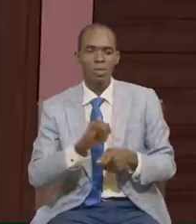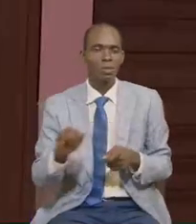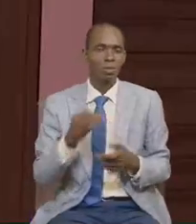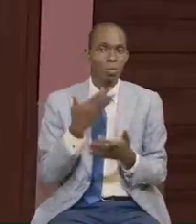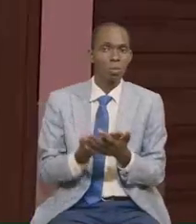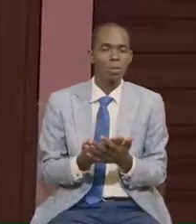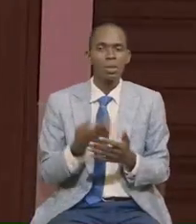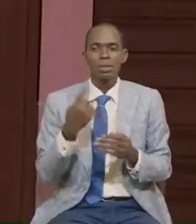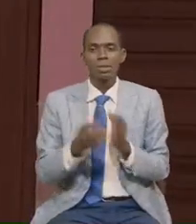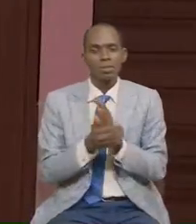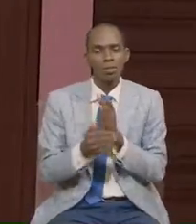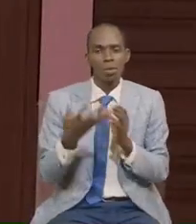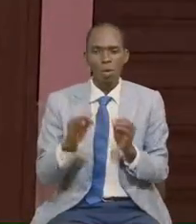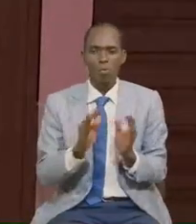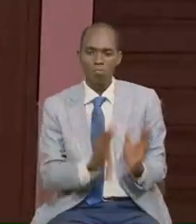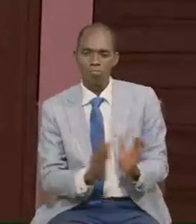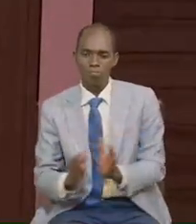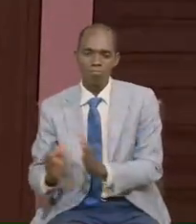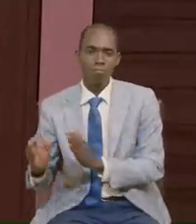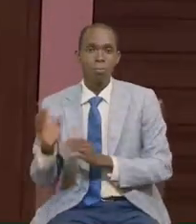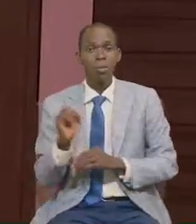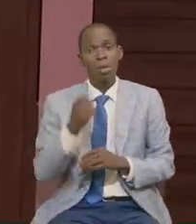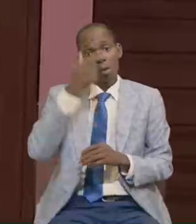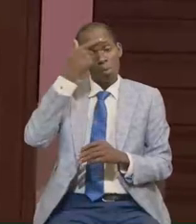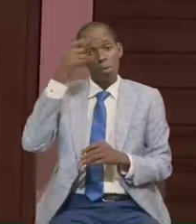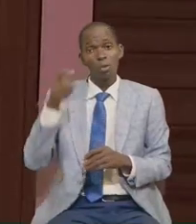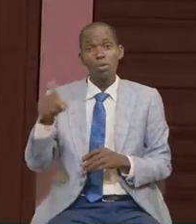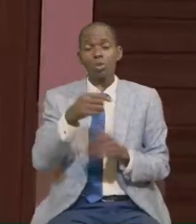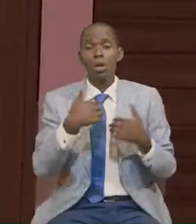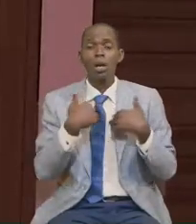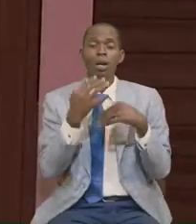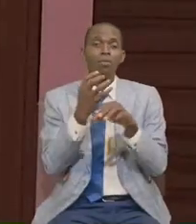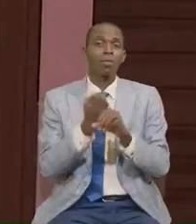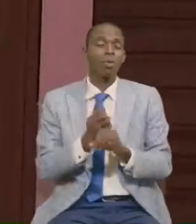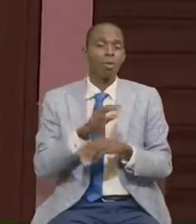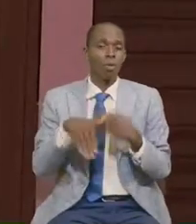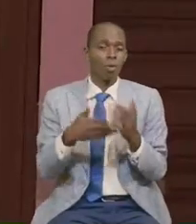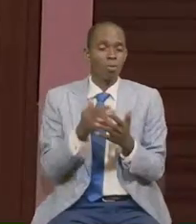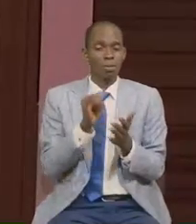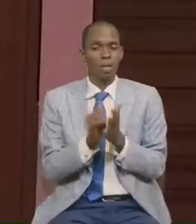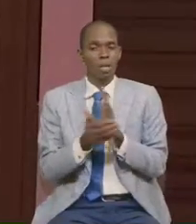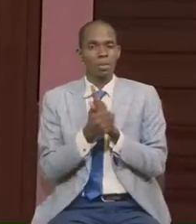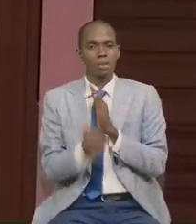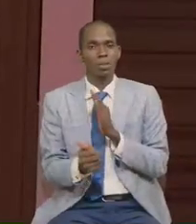organiser. Parce que tu as déjà les 16 aptitudes là. Tu es